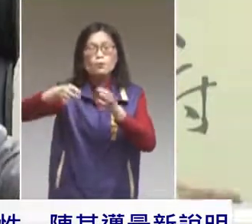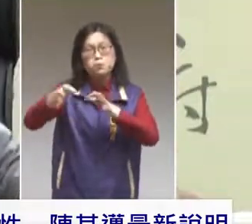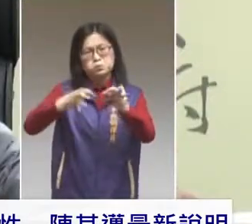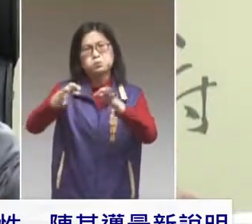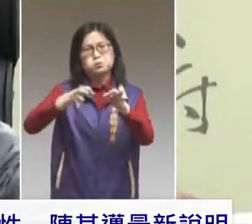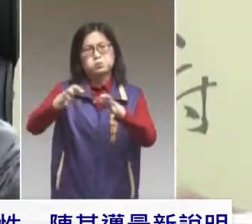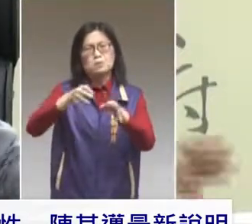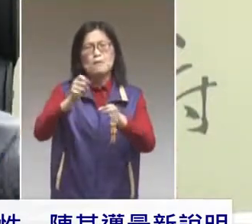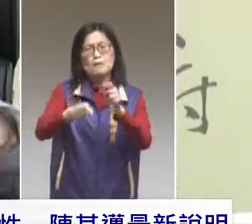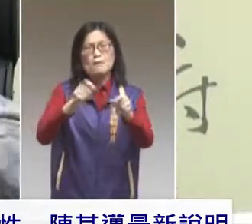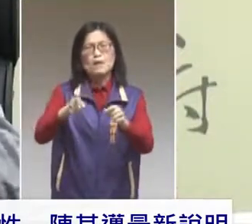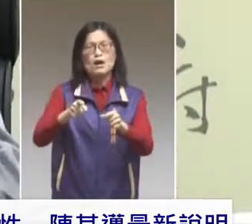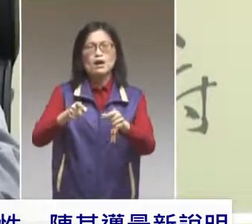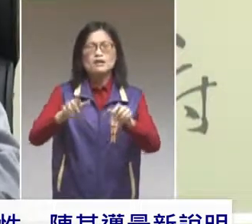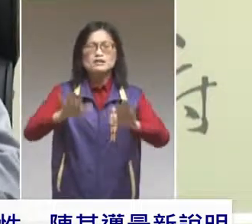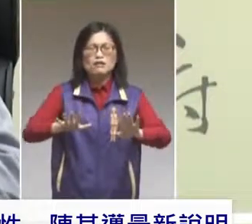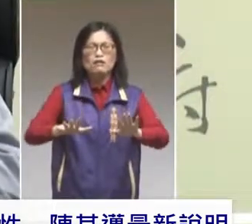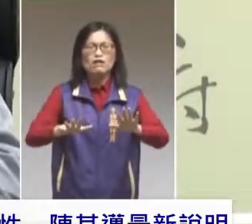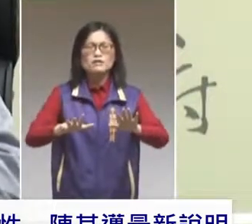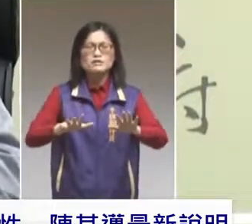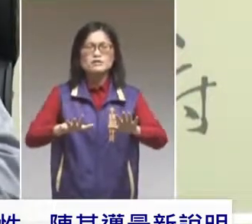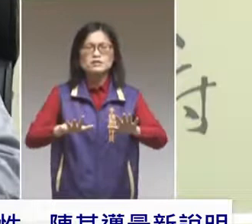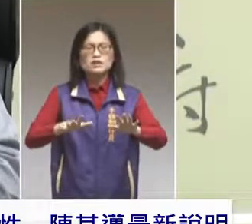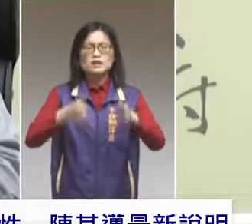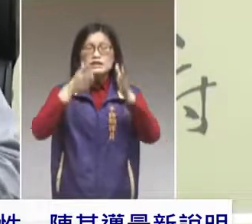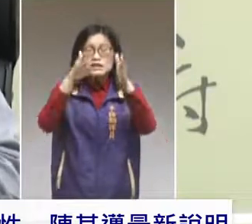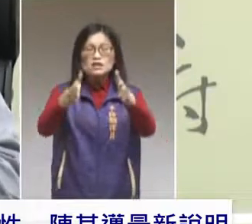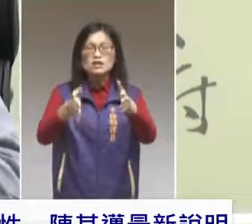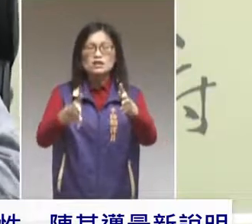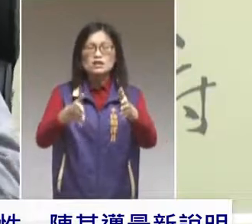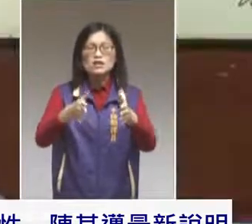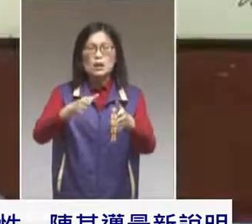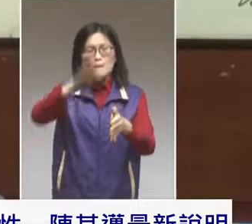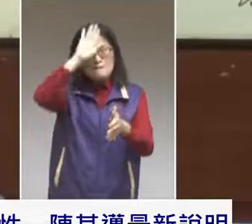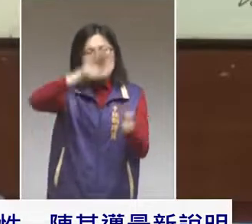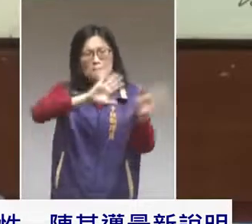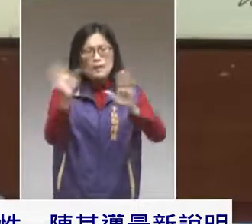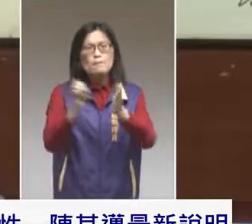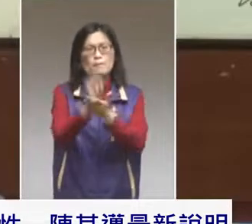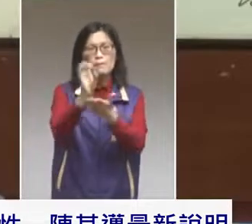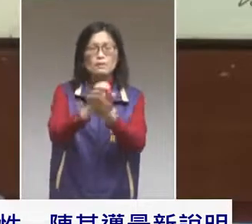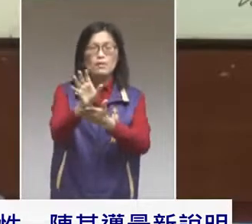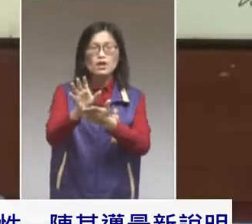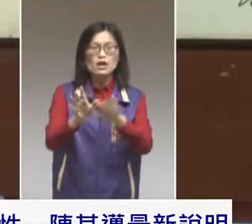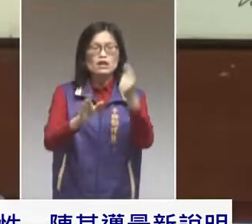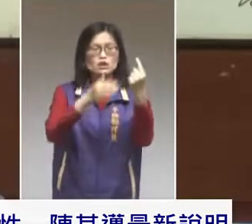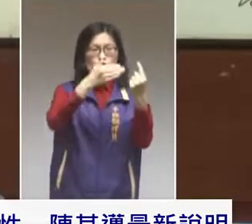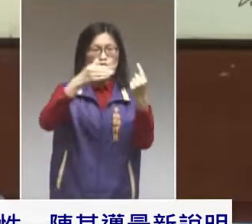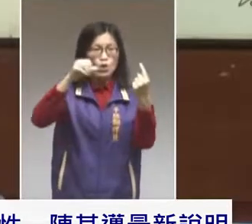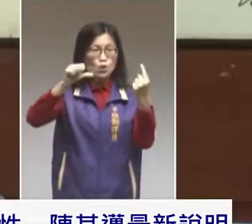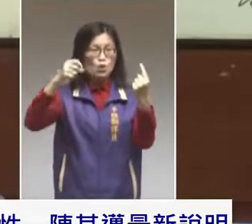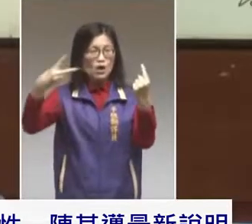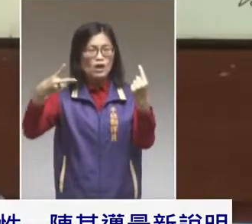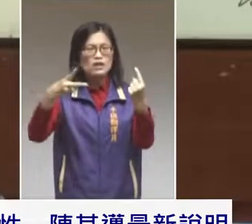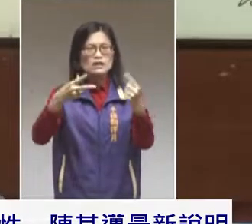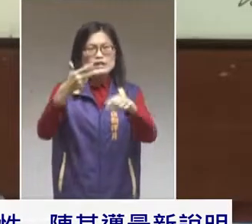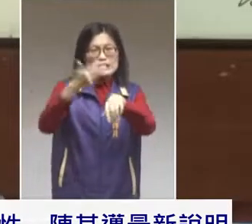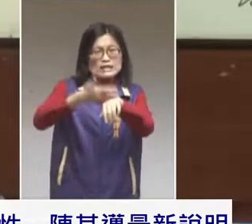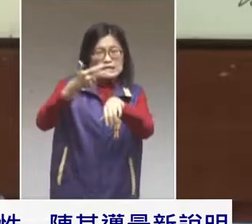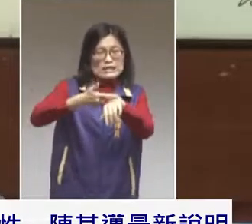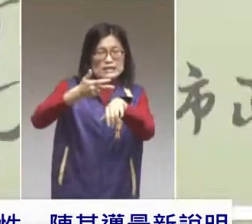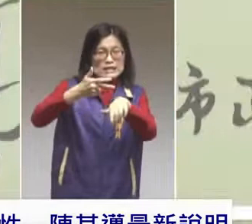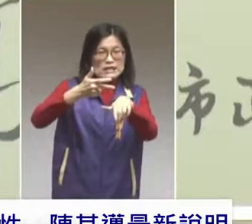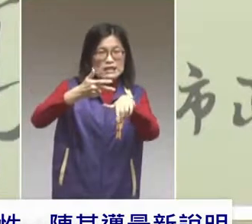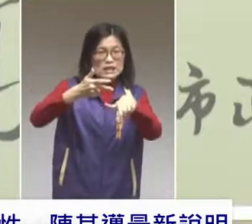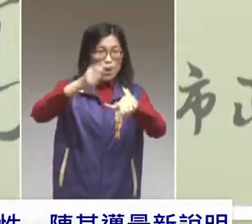糖刨冰这边消费。以上是高雄市今天以上是卫生局今天对于疫情的简报。 好，